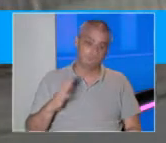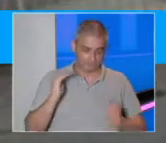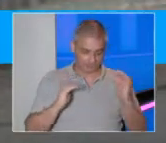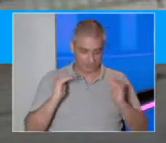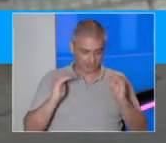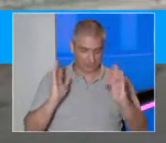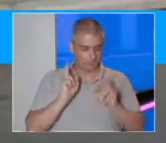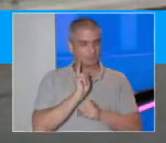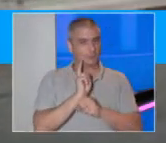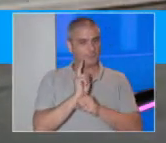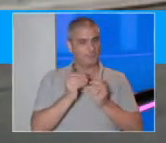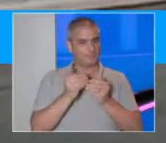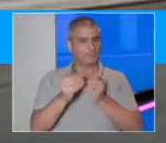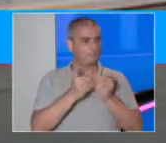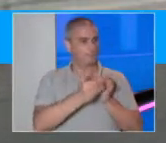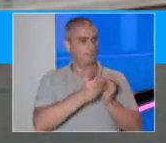יחסית שומרים על מרחק,